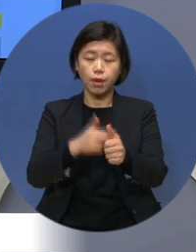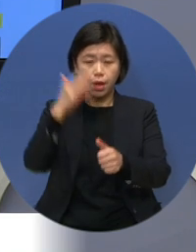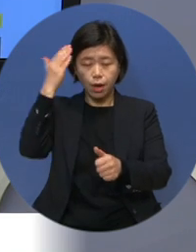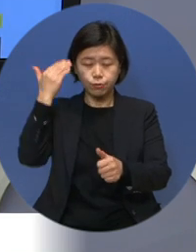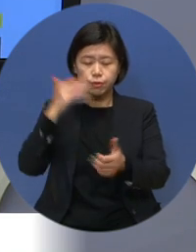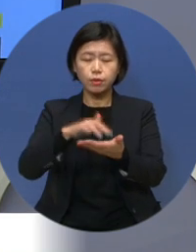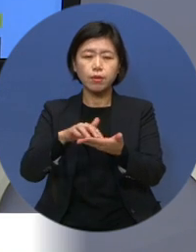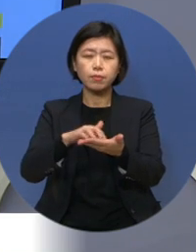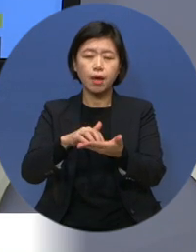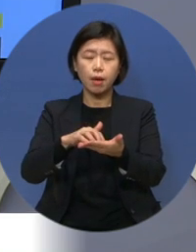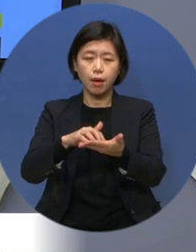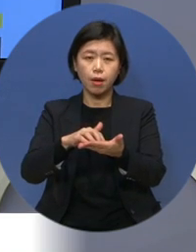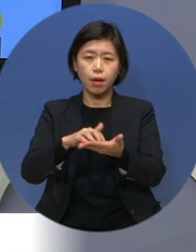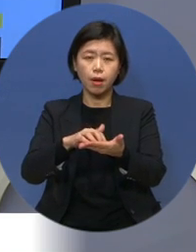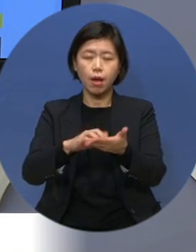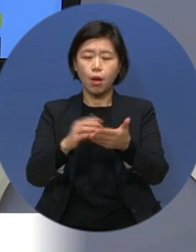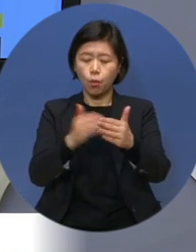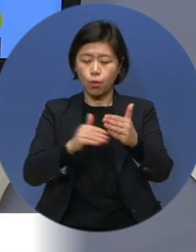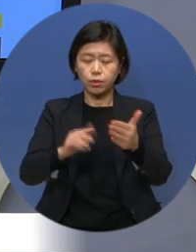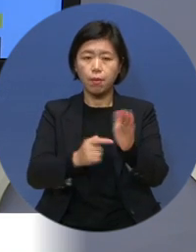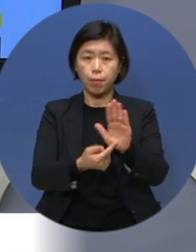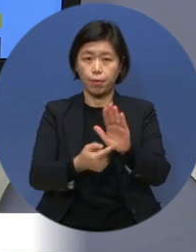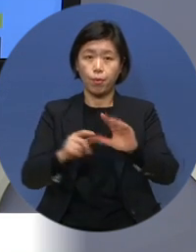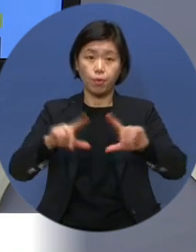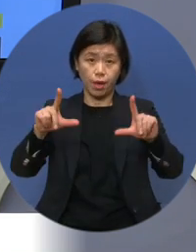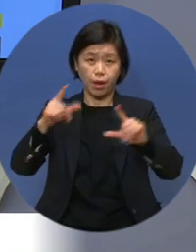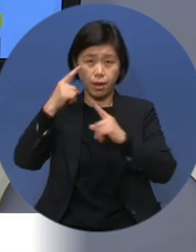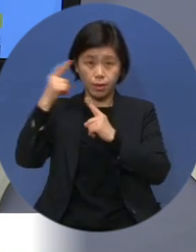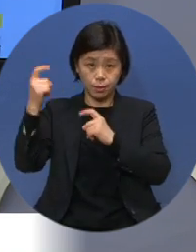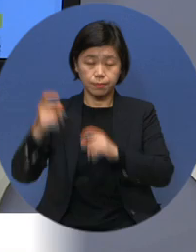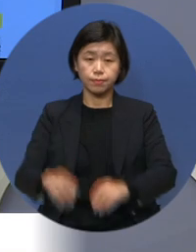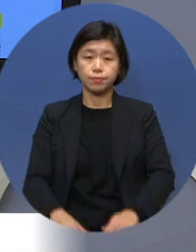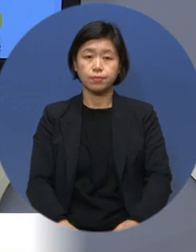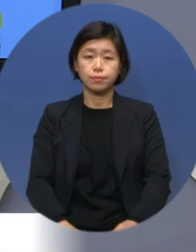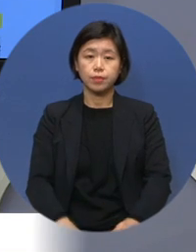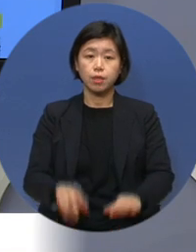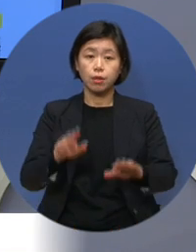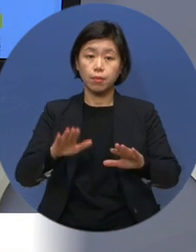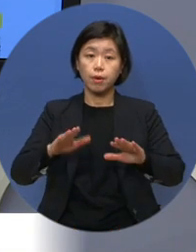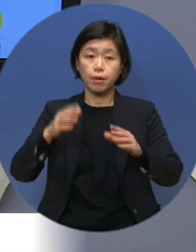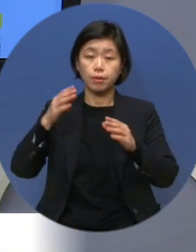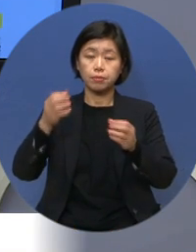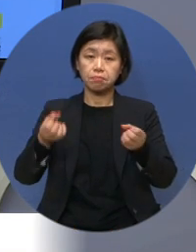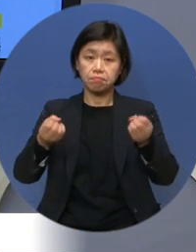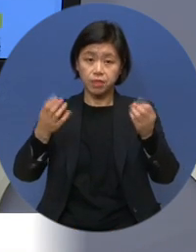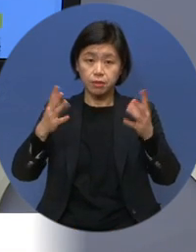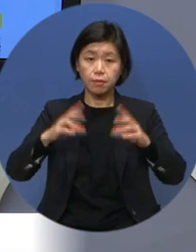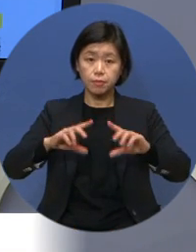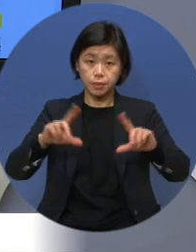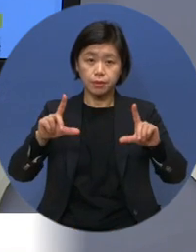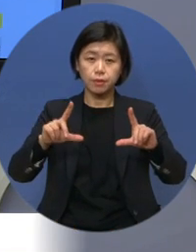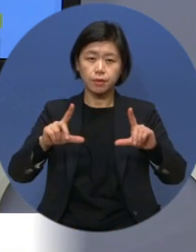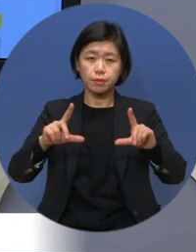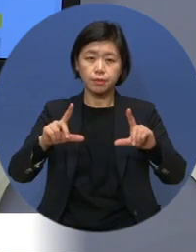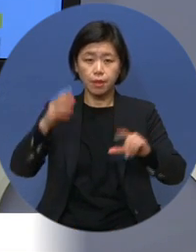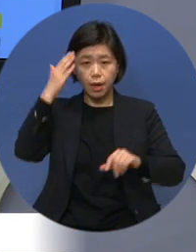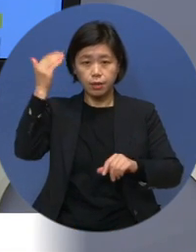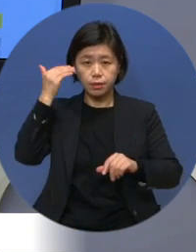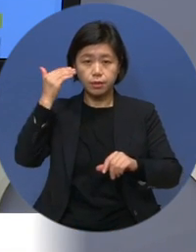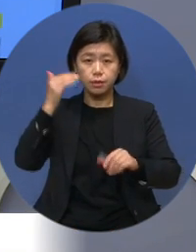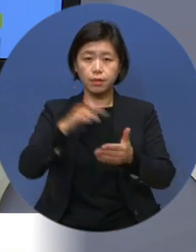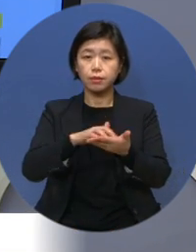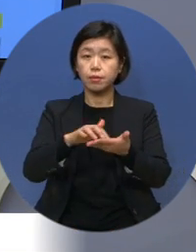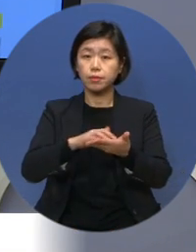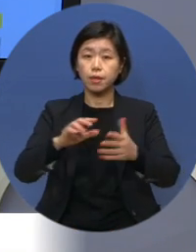기념하는 날인데요 이번 기념식은 한글 전자의 날 경과 보고와 점자 발전 유공자